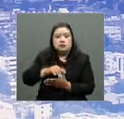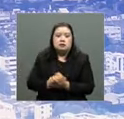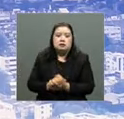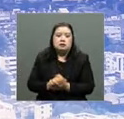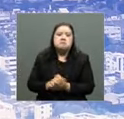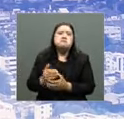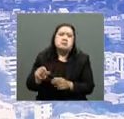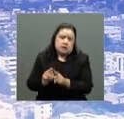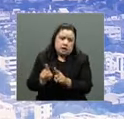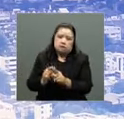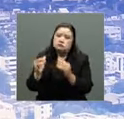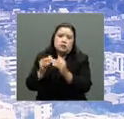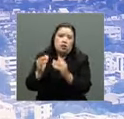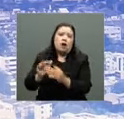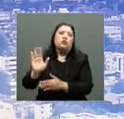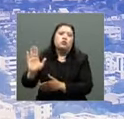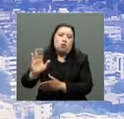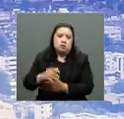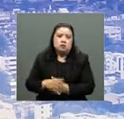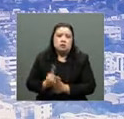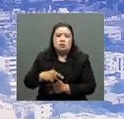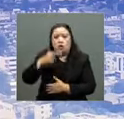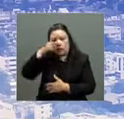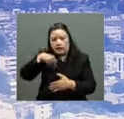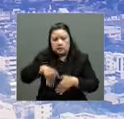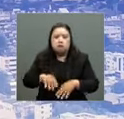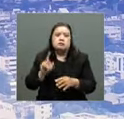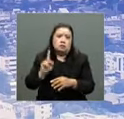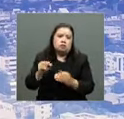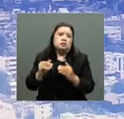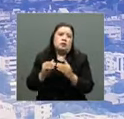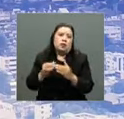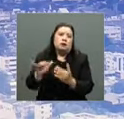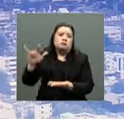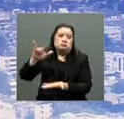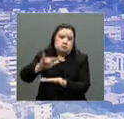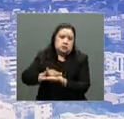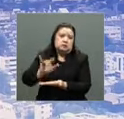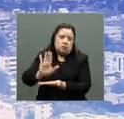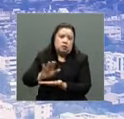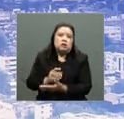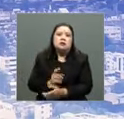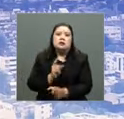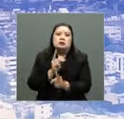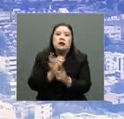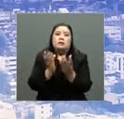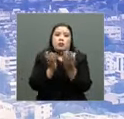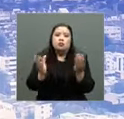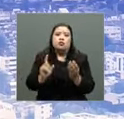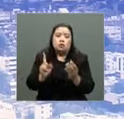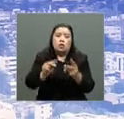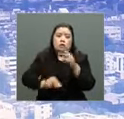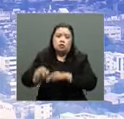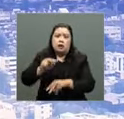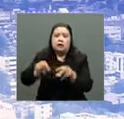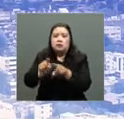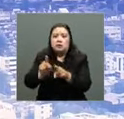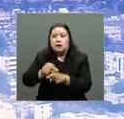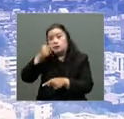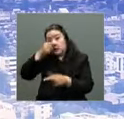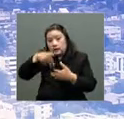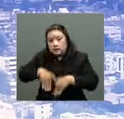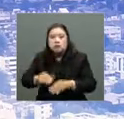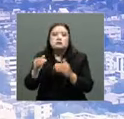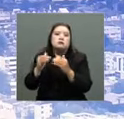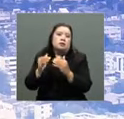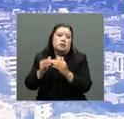ามานะครับภาครัฐอย่างที่ผมบอกนะครับเราก็ต้องถ้าตามรัฐธรรมนูญก็ต้องดูแลพวกเขาเหมือนกับคนไทยทุกคน